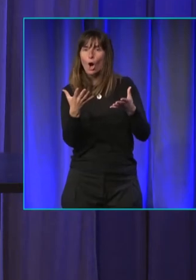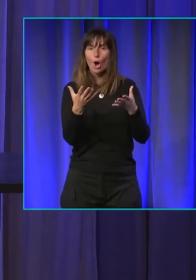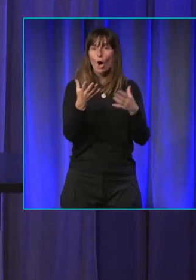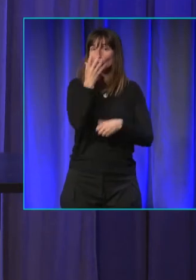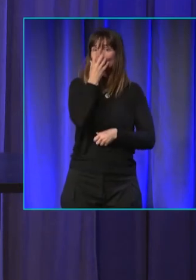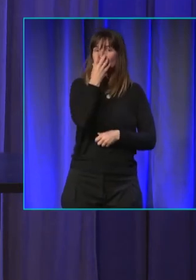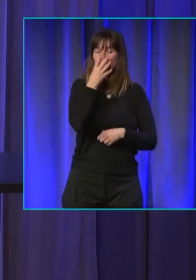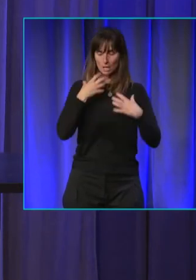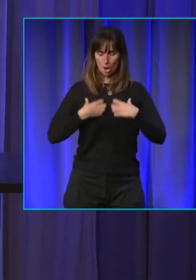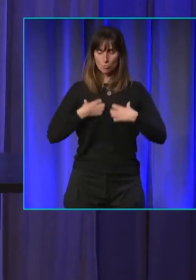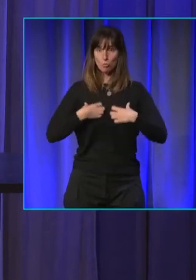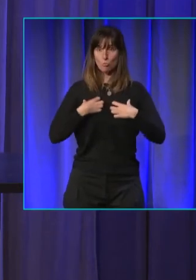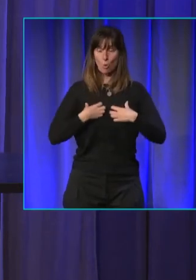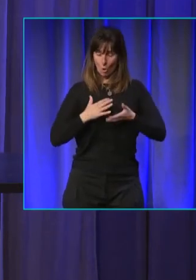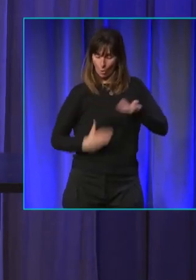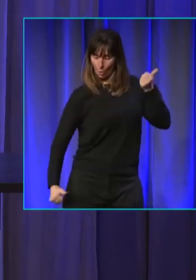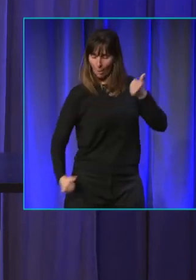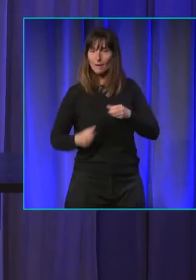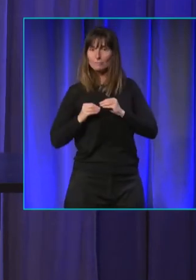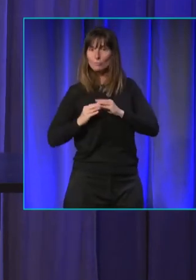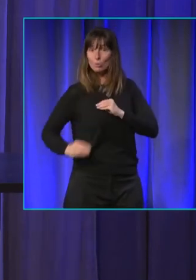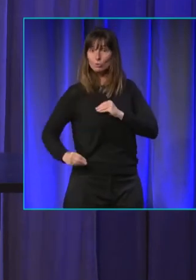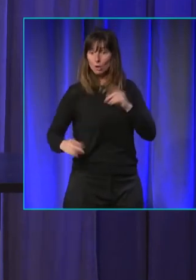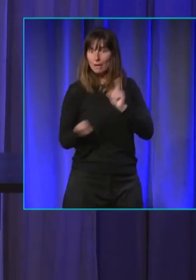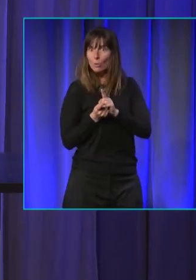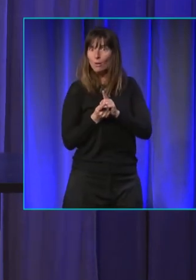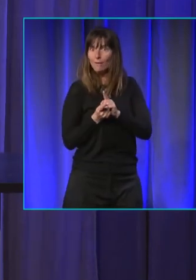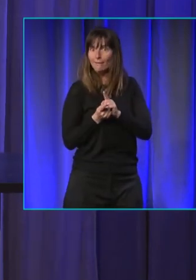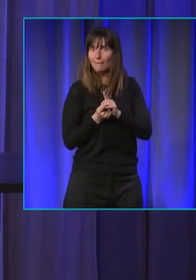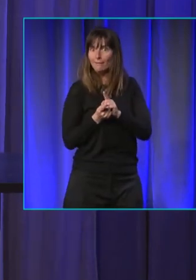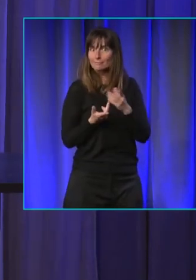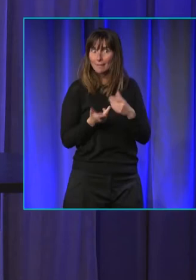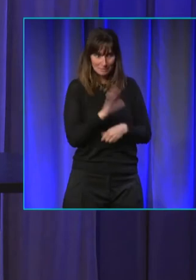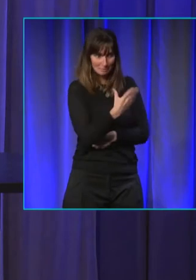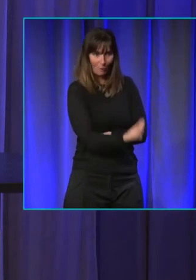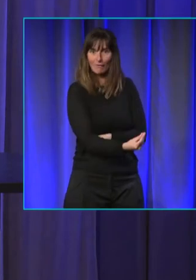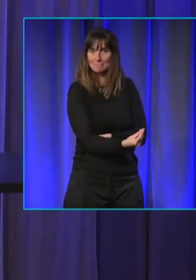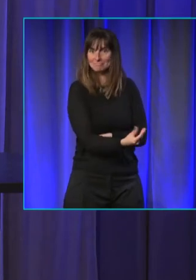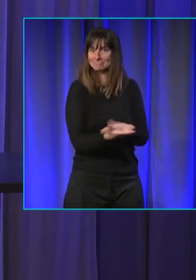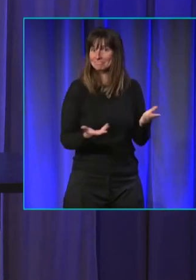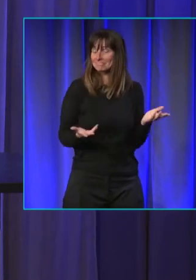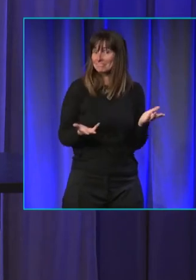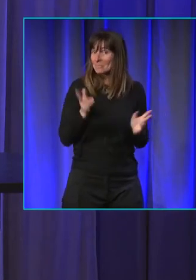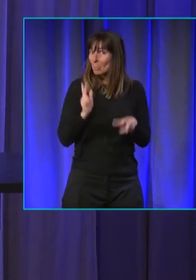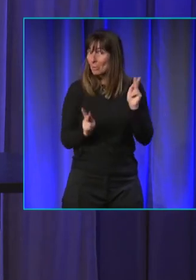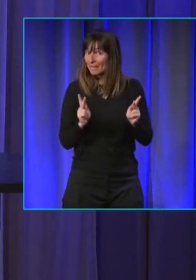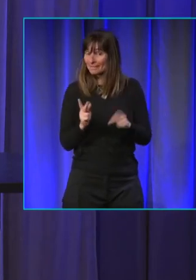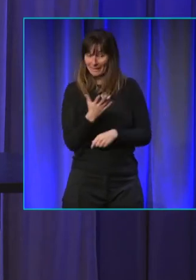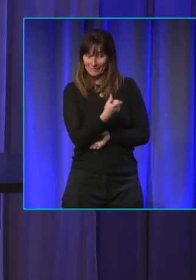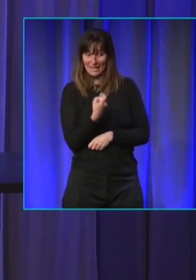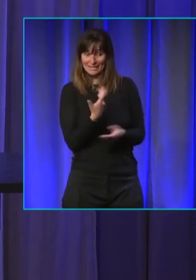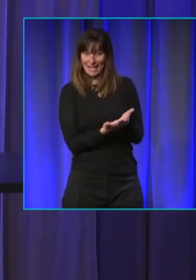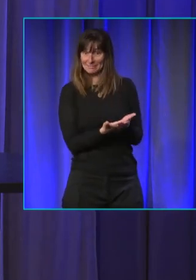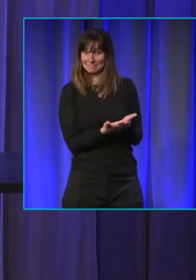exemple, ce temps de transit, il est beaucoup plus court chez l'enfant. Donc après, il y a peut-être aussi cet aspect dimensionnel qui fait